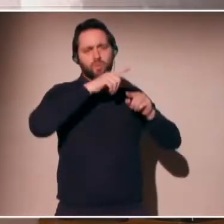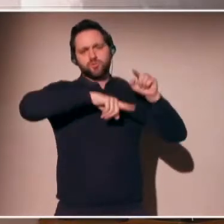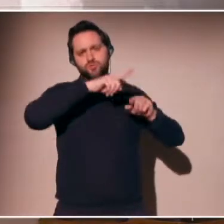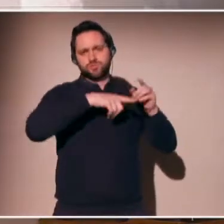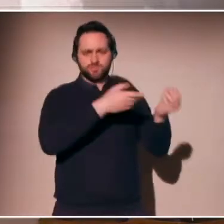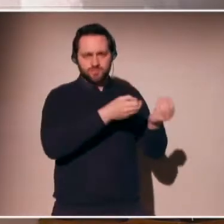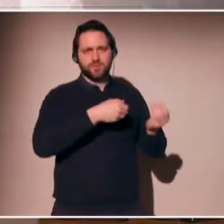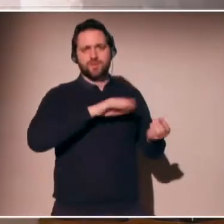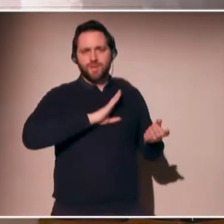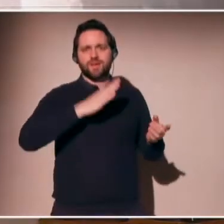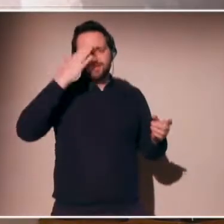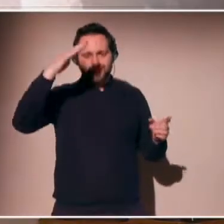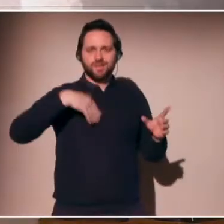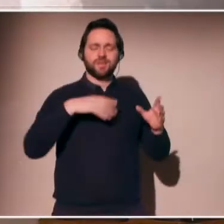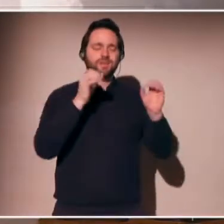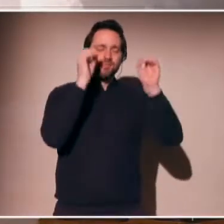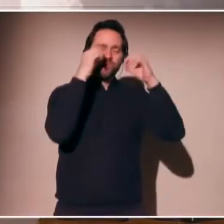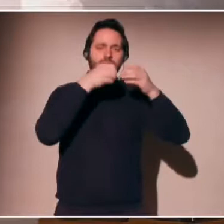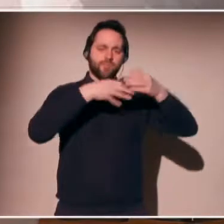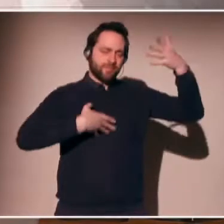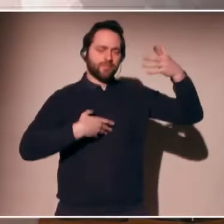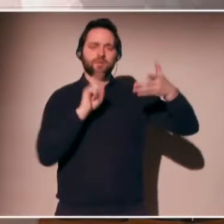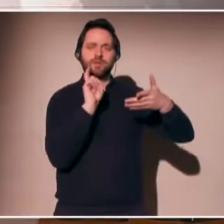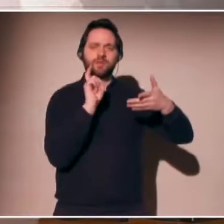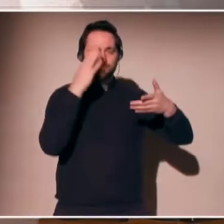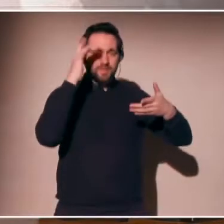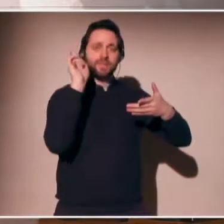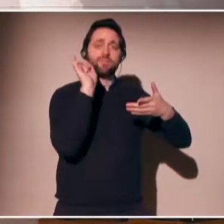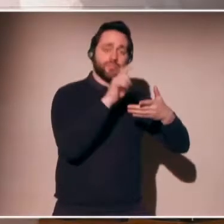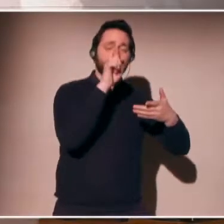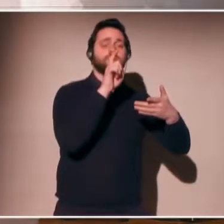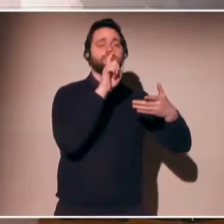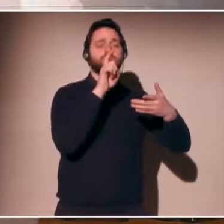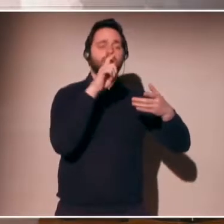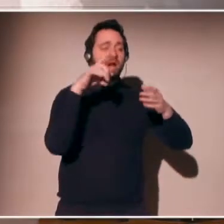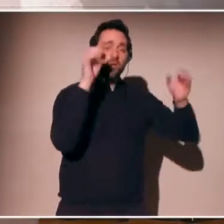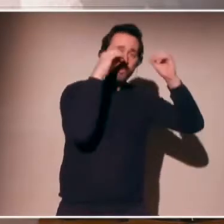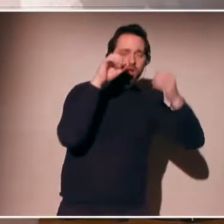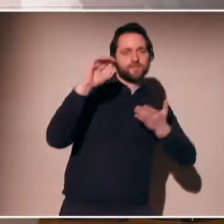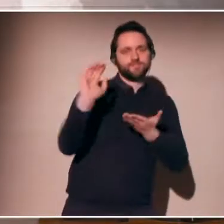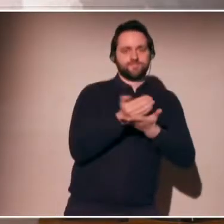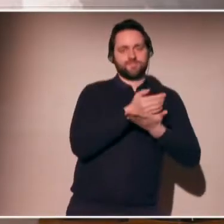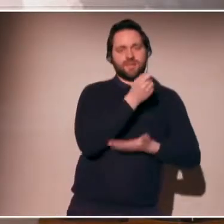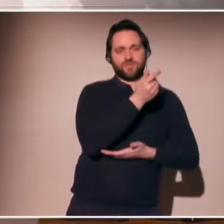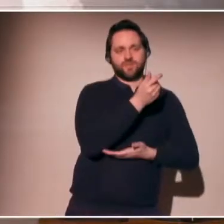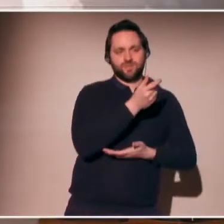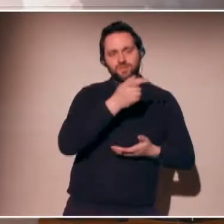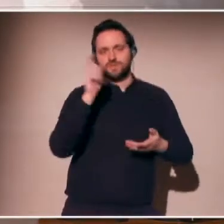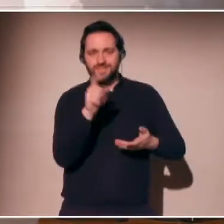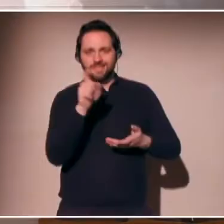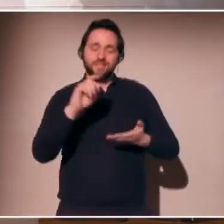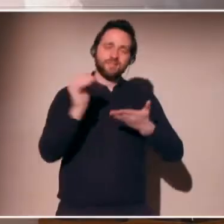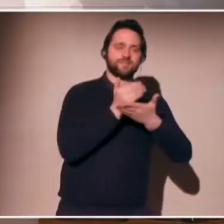la pub. Et c'est ça qui sélectionne les publicités qui sont envoyées à telle ou telle audience. Par contre, les publicitaires,